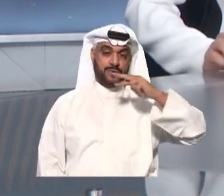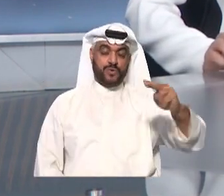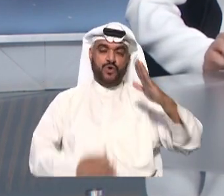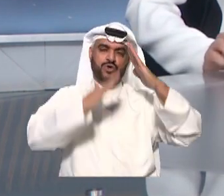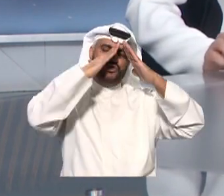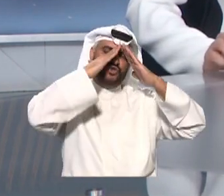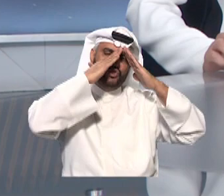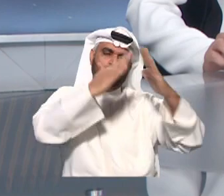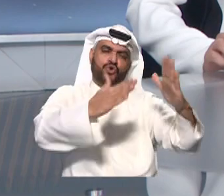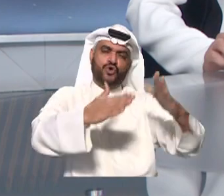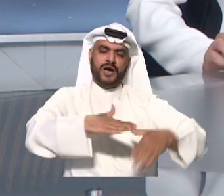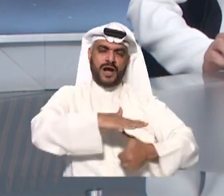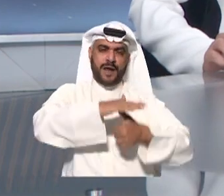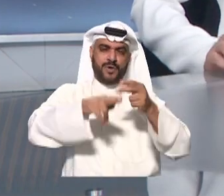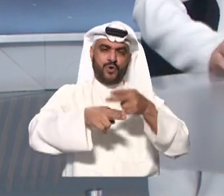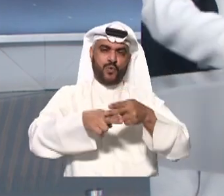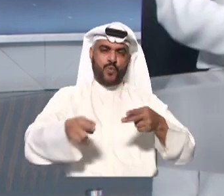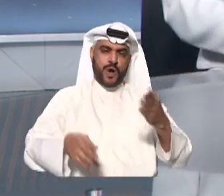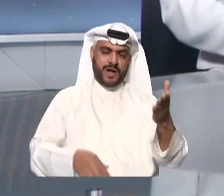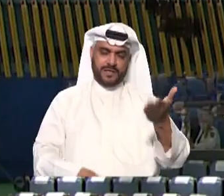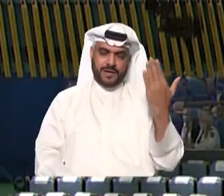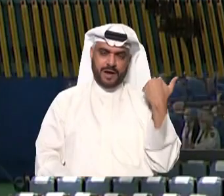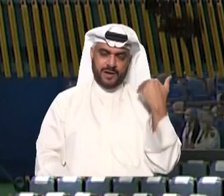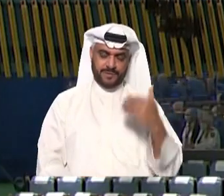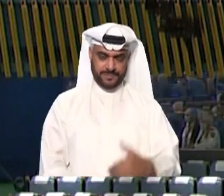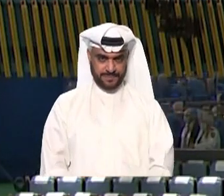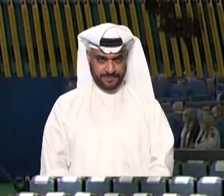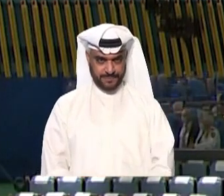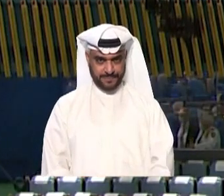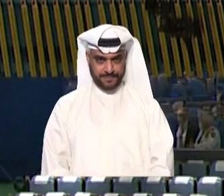شكرا صباح الأحمد.